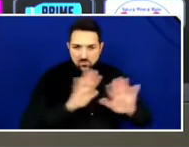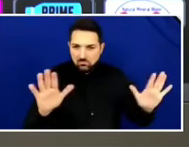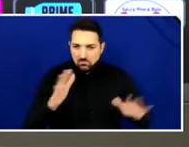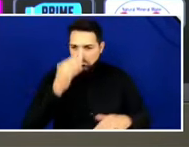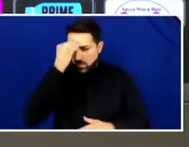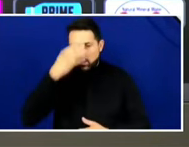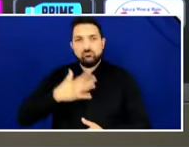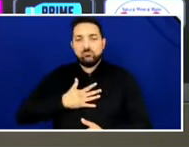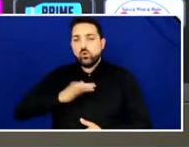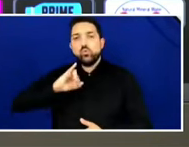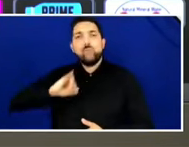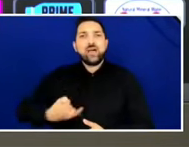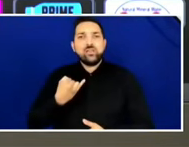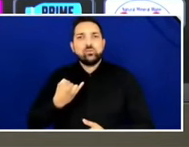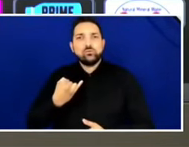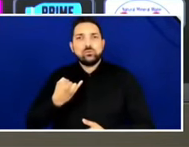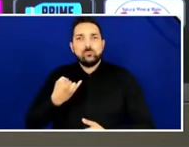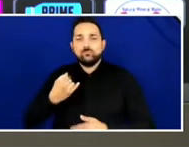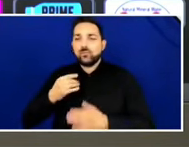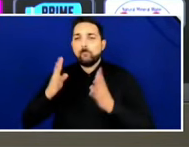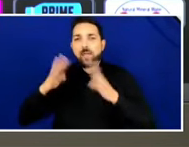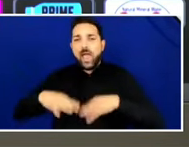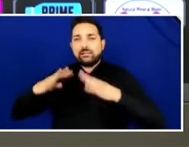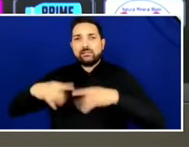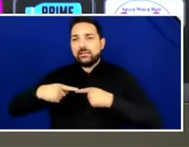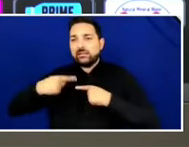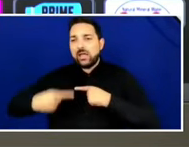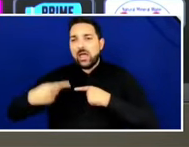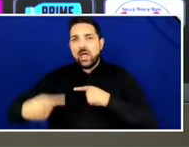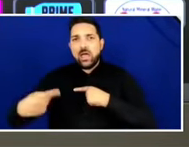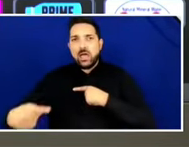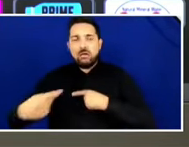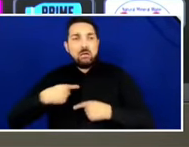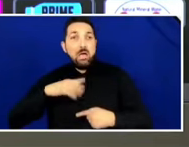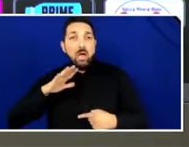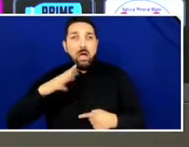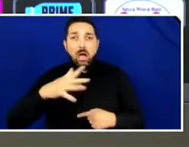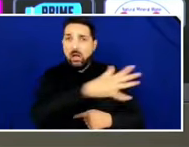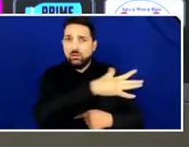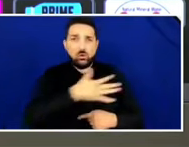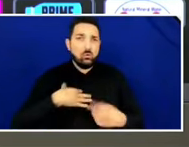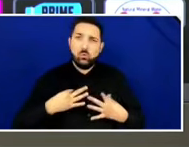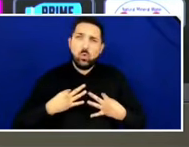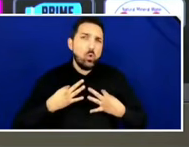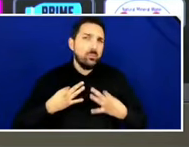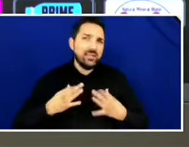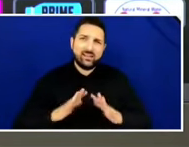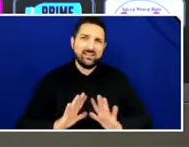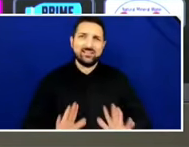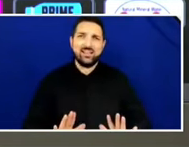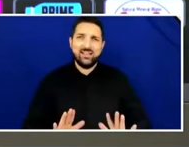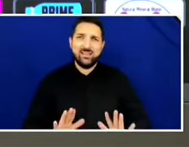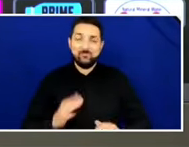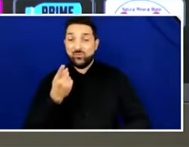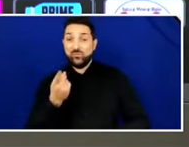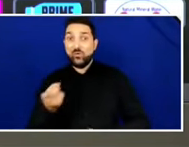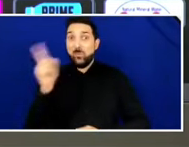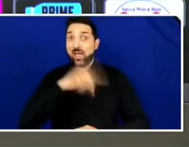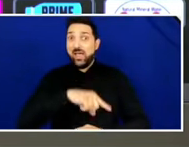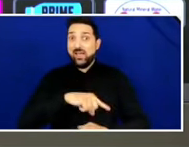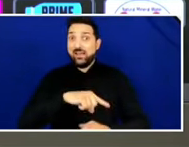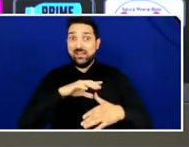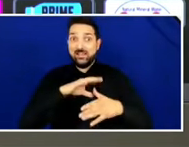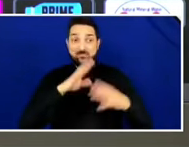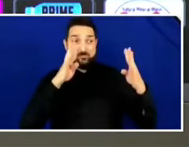Adesso conta relativamente molto poco per me e soprattutto nella partita di domani soprattutto nella